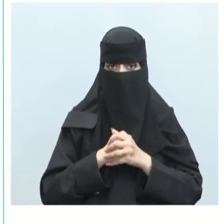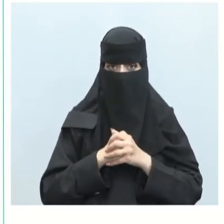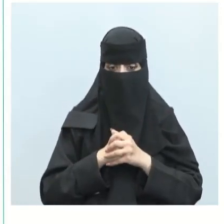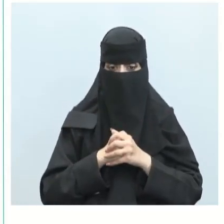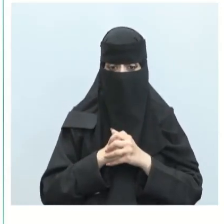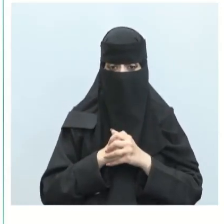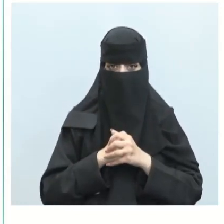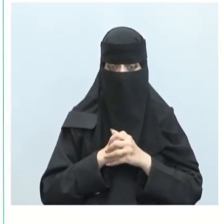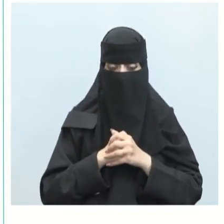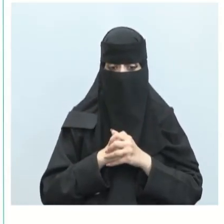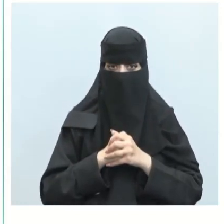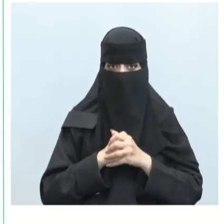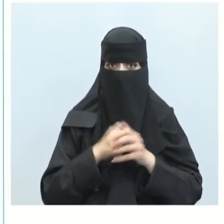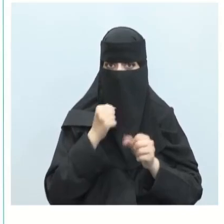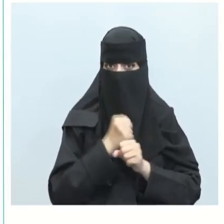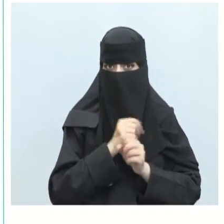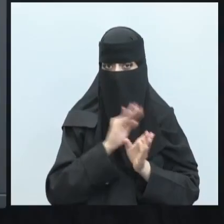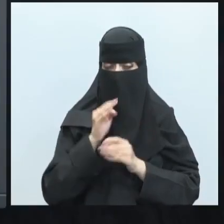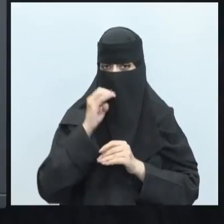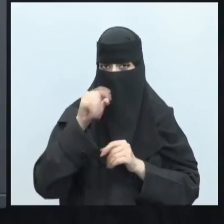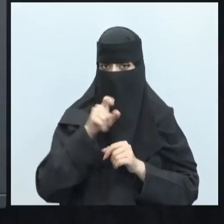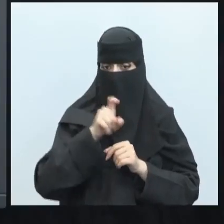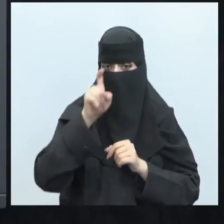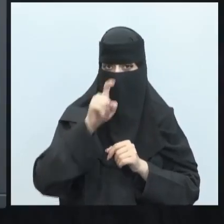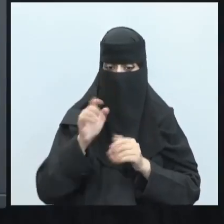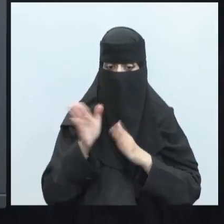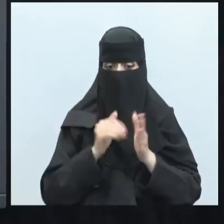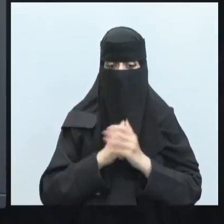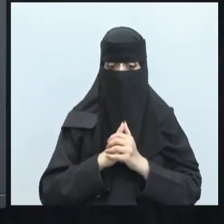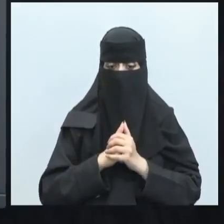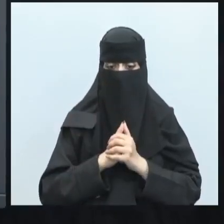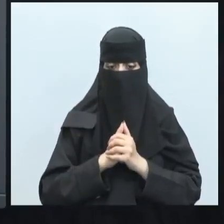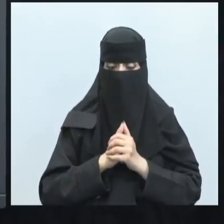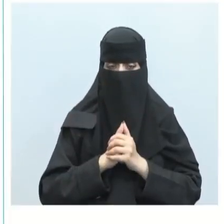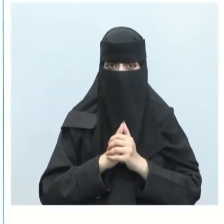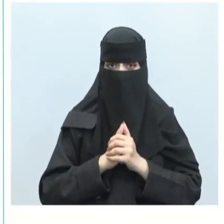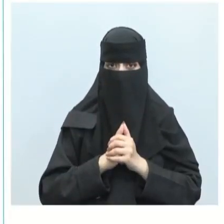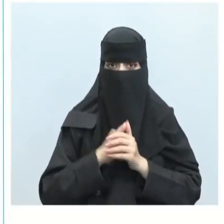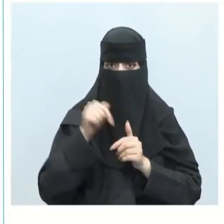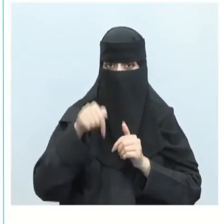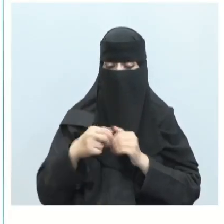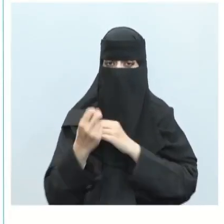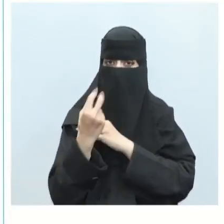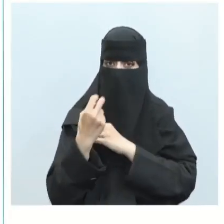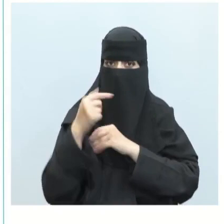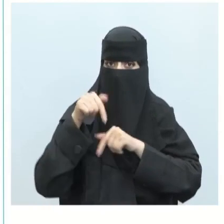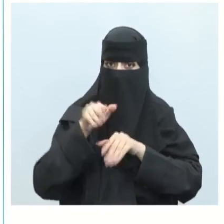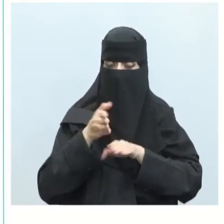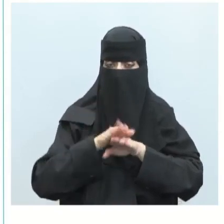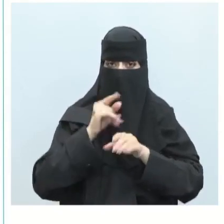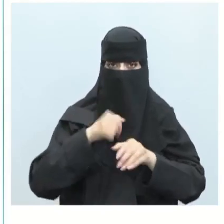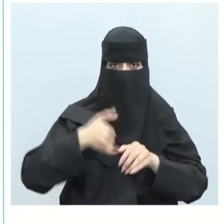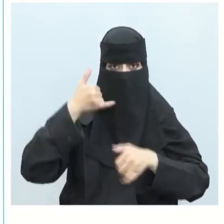المحتمله نقوم بتطبيقها للاجابه على السؤال التاسع في درس اليوم تعلمنا على